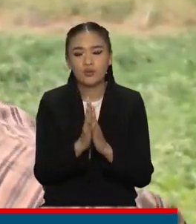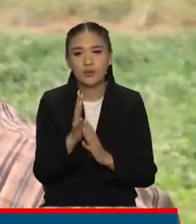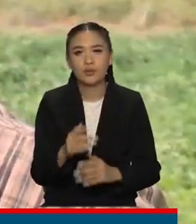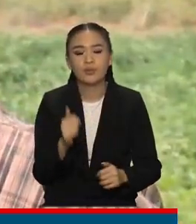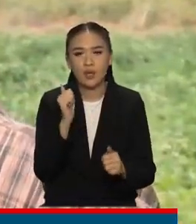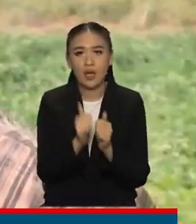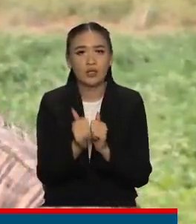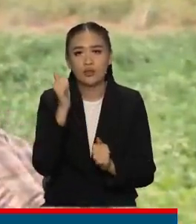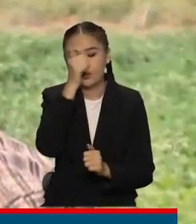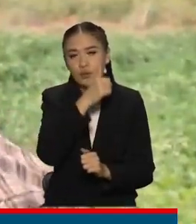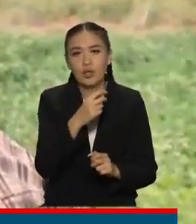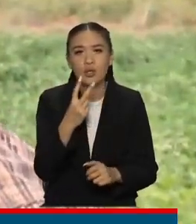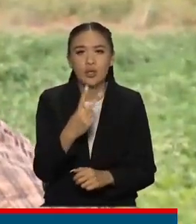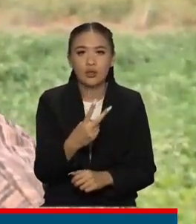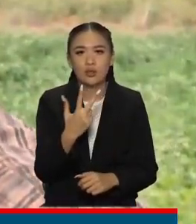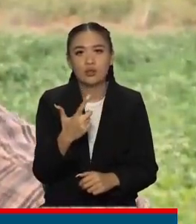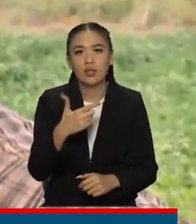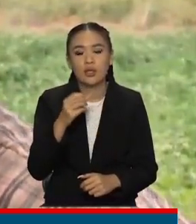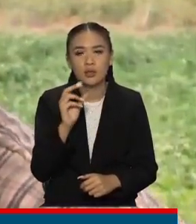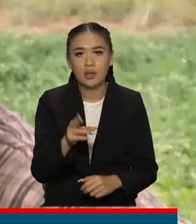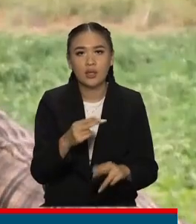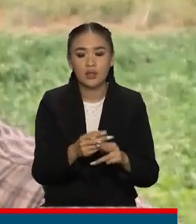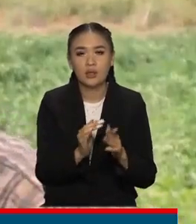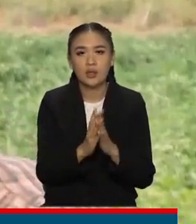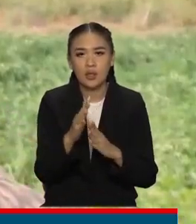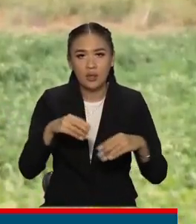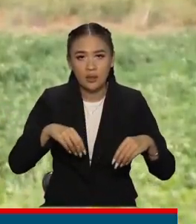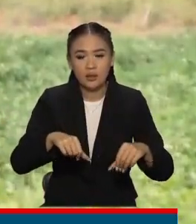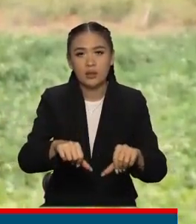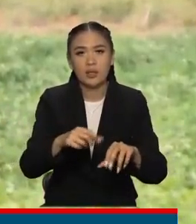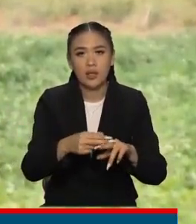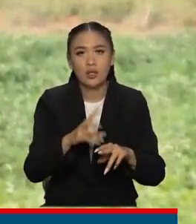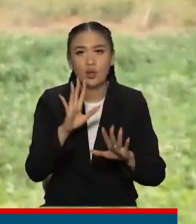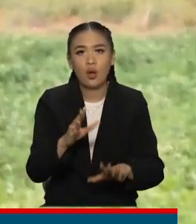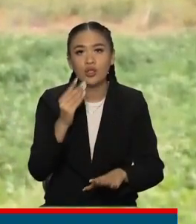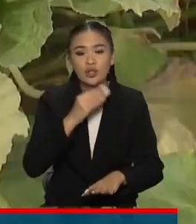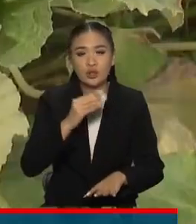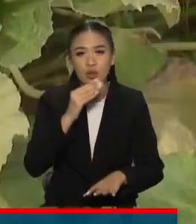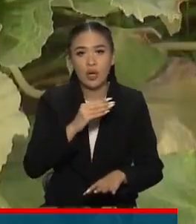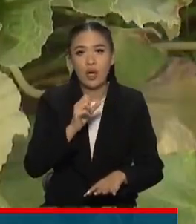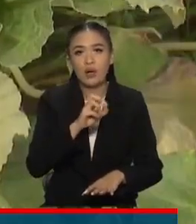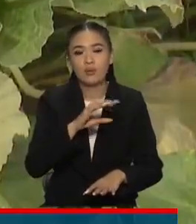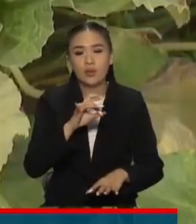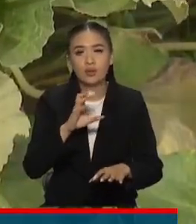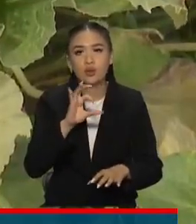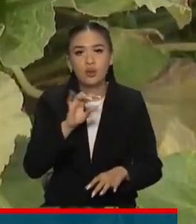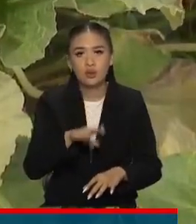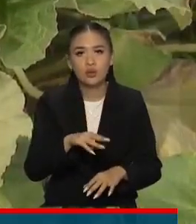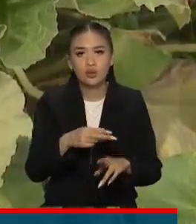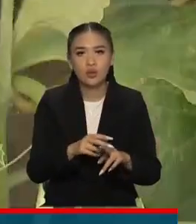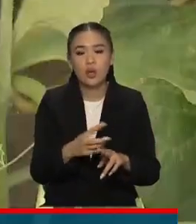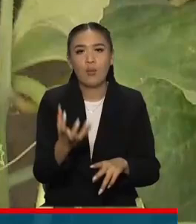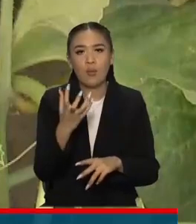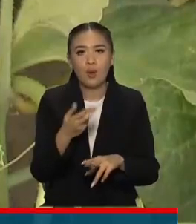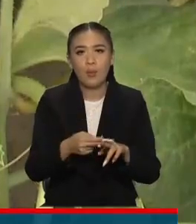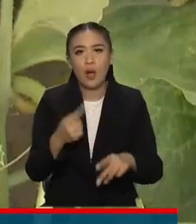осындай 2 гектар 3 гектарға помидор егеміз. Мынаны біз жылда егеміз, бірақ жеуге ғана егеміз әміре сортын. Жалпы ірі мына әміре. Базарға